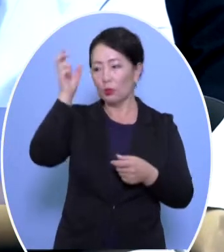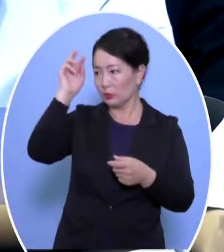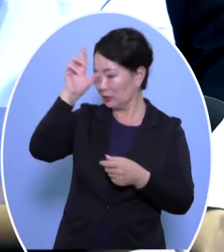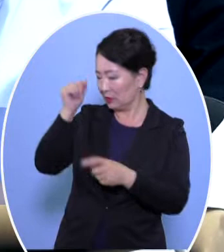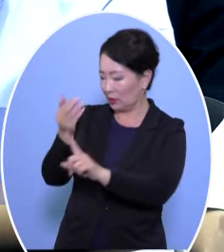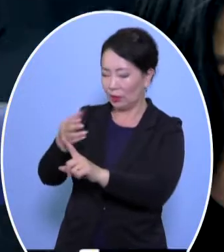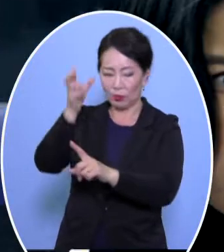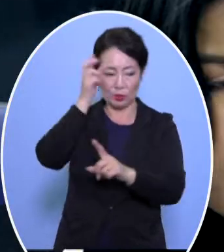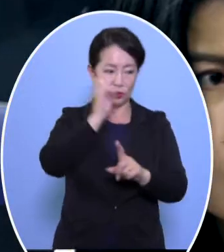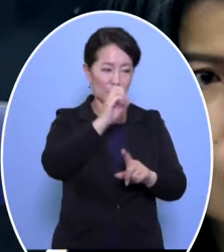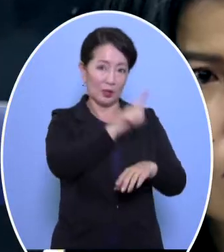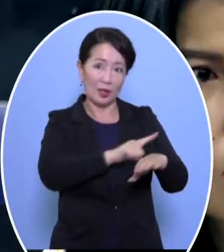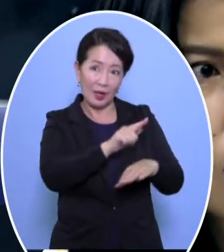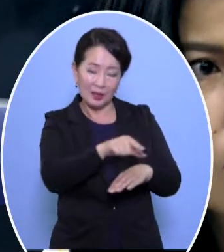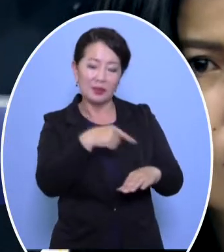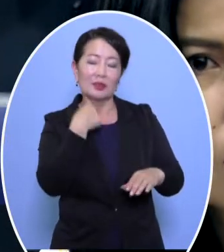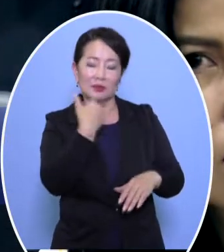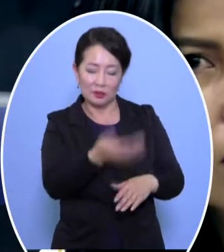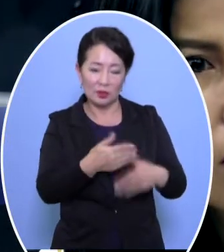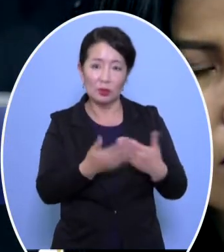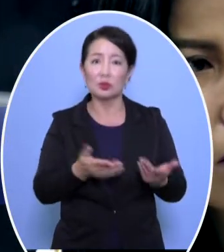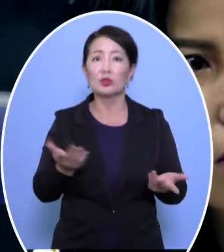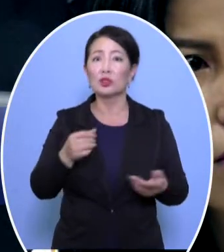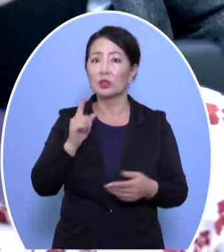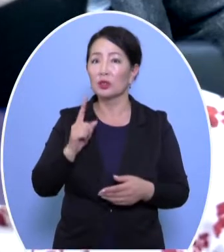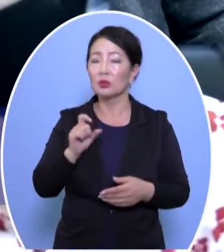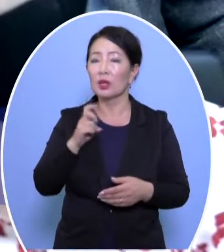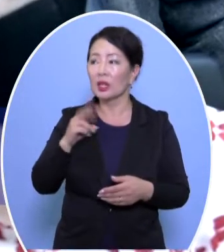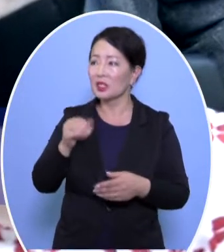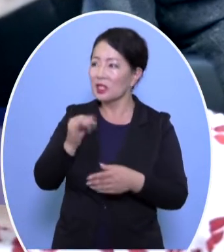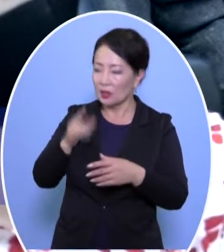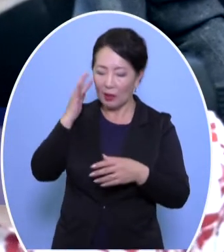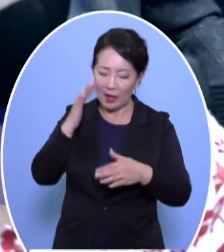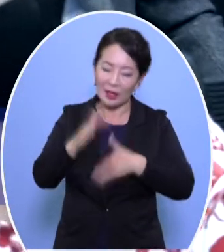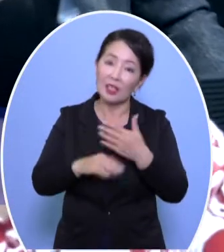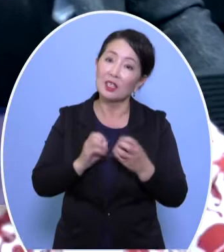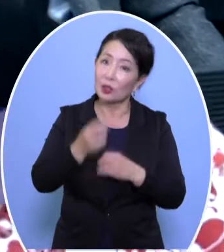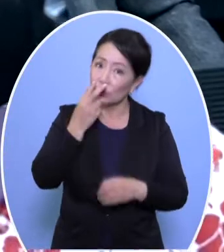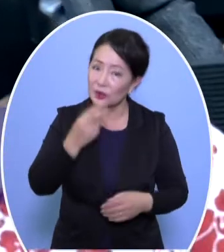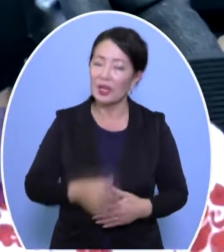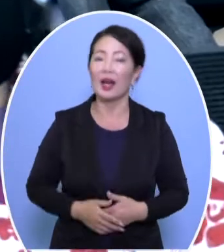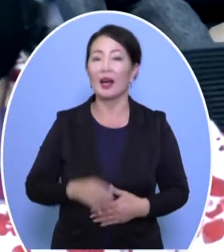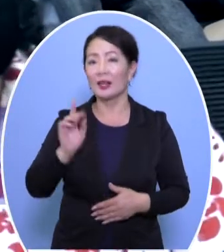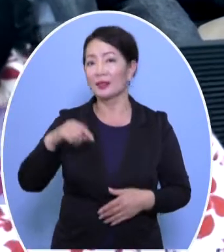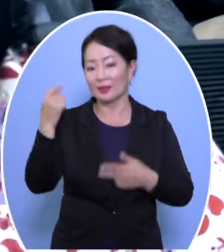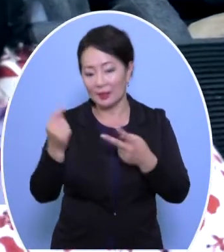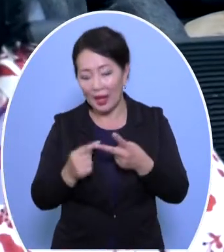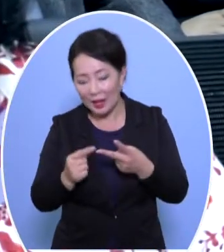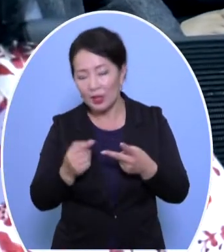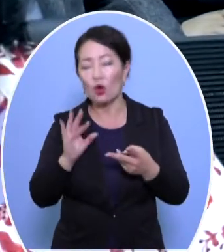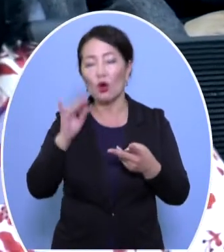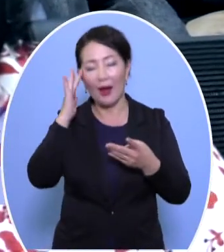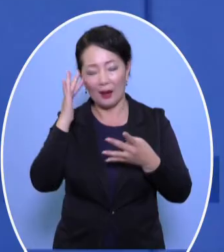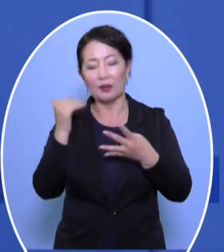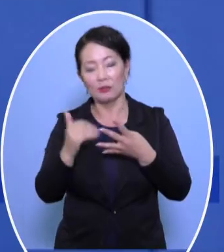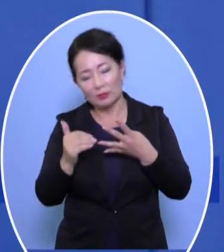яам боловсролын эрх газар дээр юу гэж ярьдаг юм бэ? Эхний ээлжинд ийм арга замаар хэрэгжүүлж үзье аа. Дараагийн шатандаа өөр арга зам хэрэгжүүлэх яах вэ